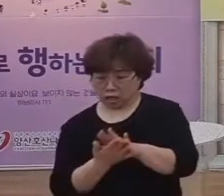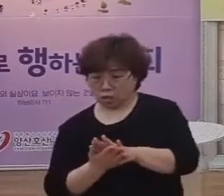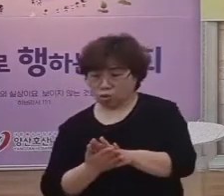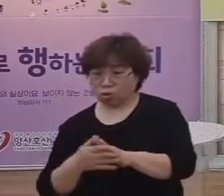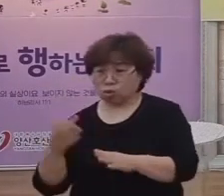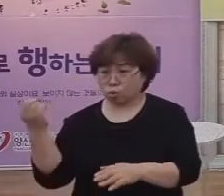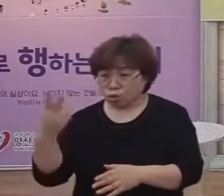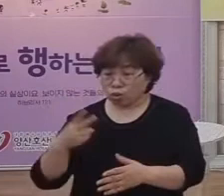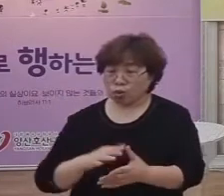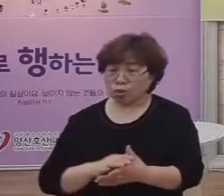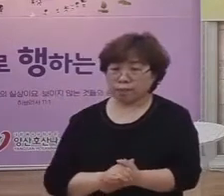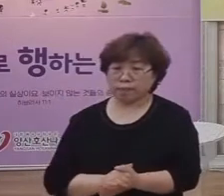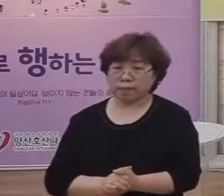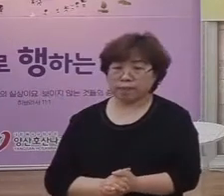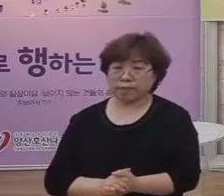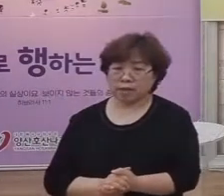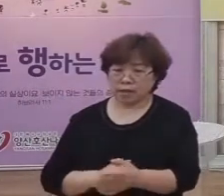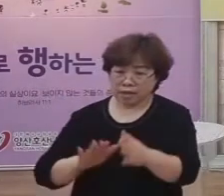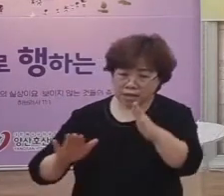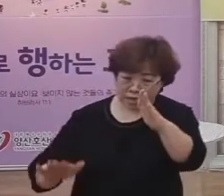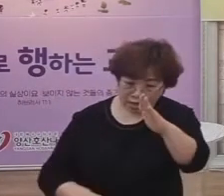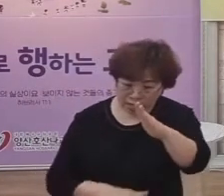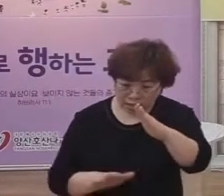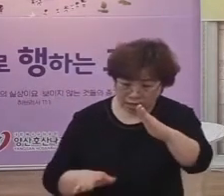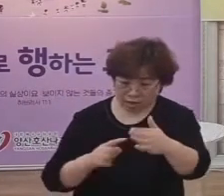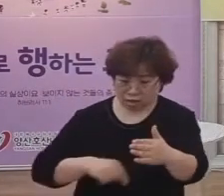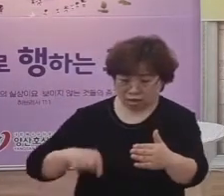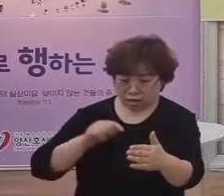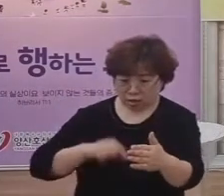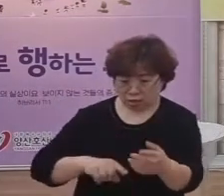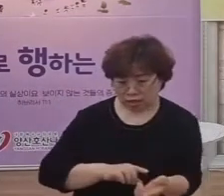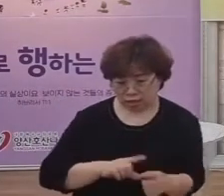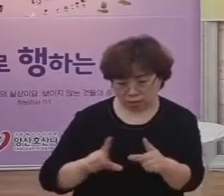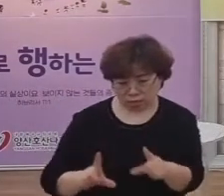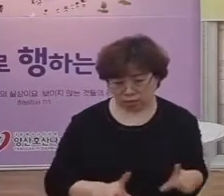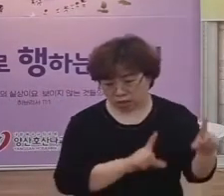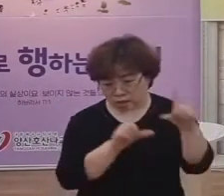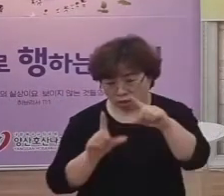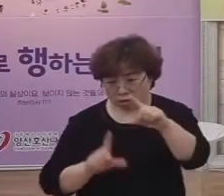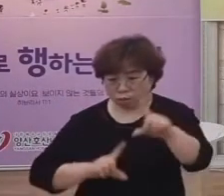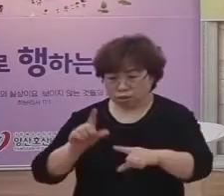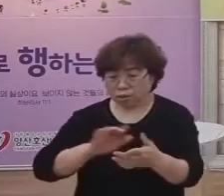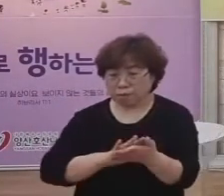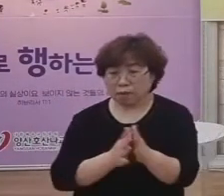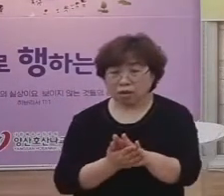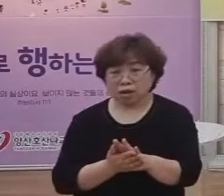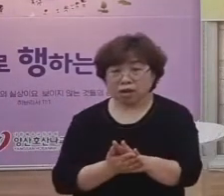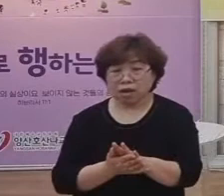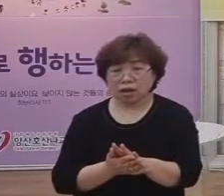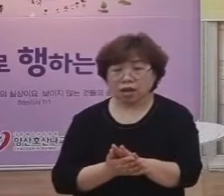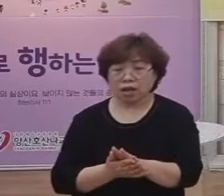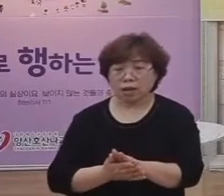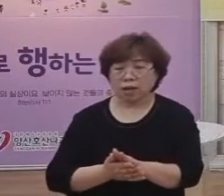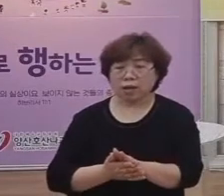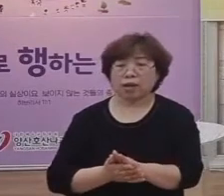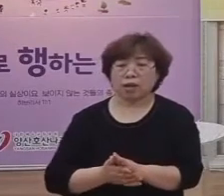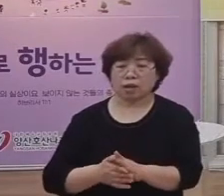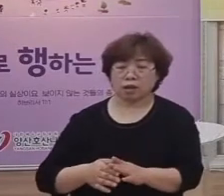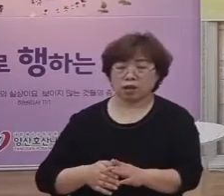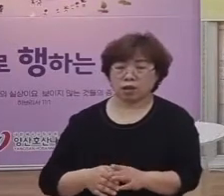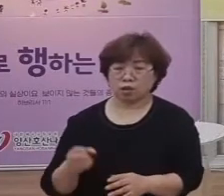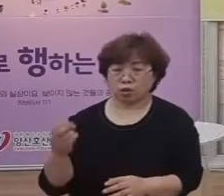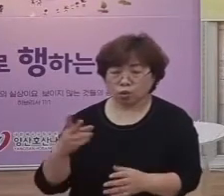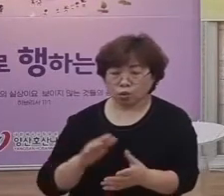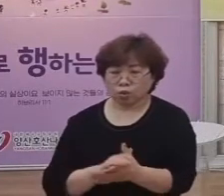또 이 가정생활도 변화되고 남편이나 자녀나 또